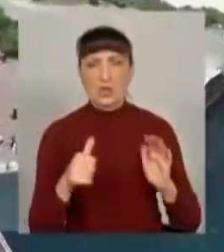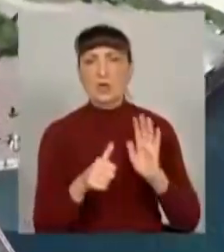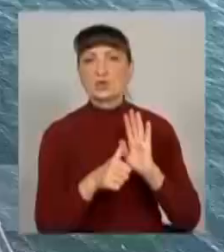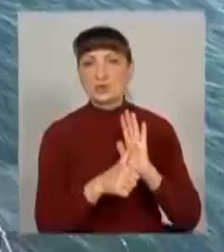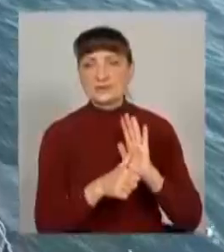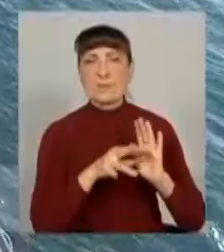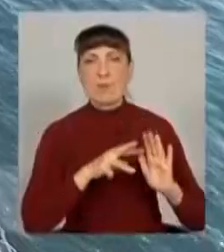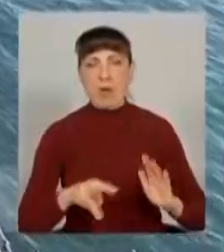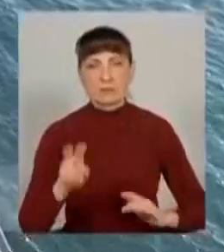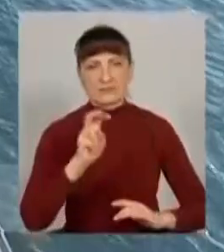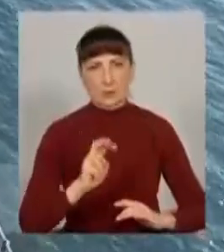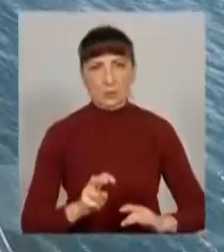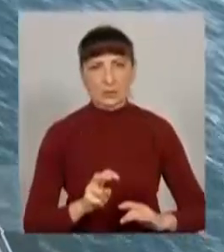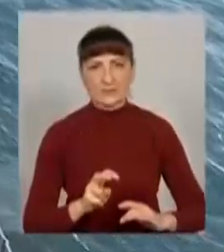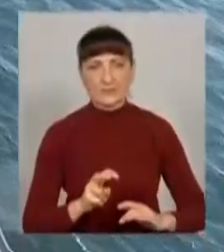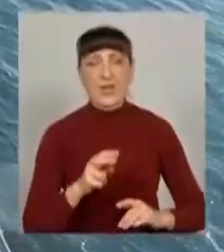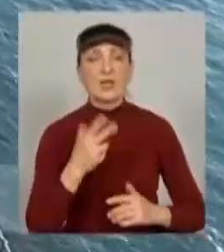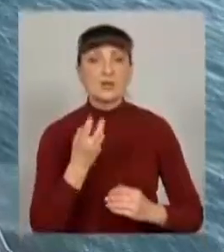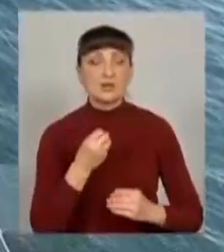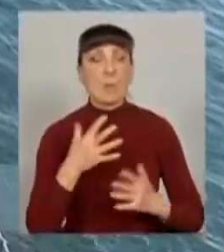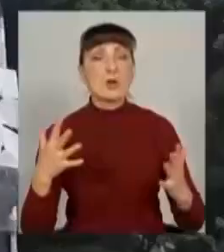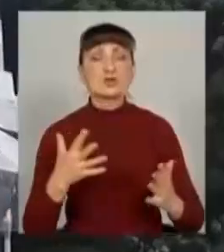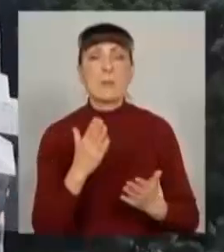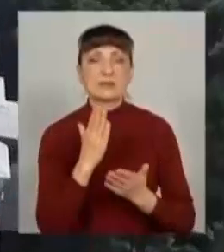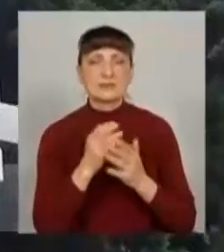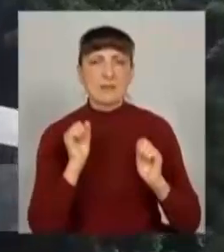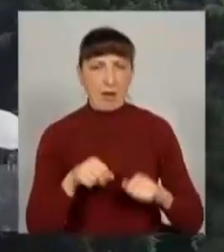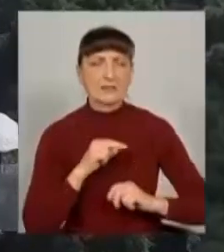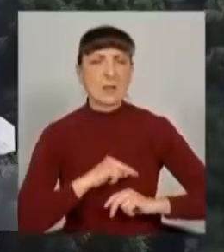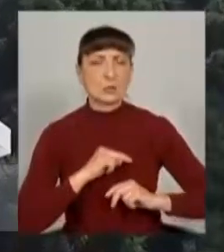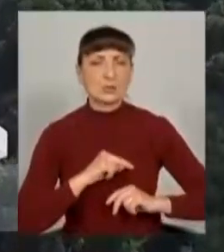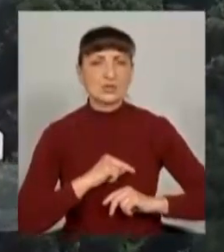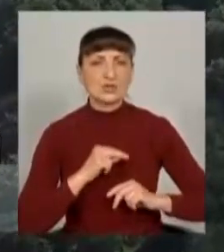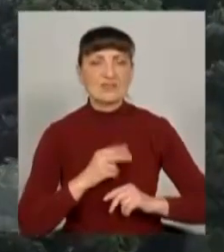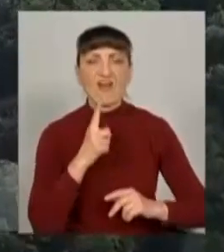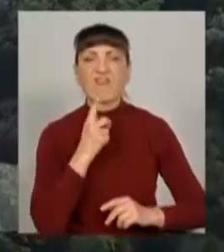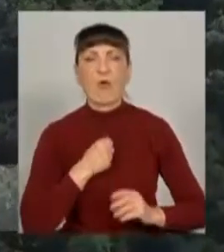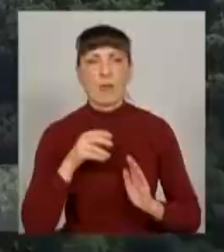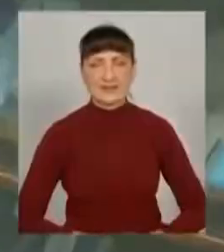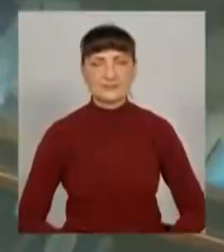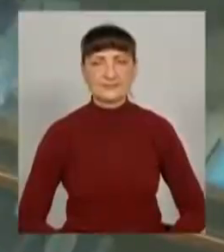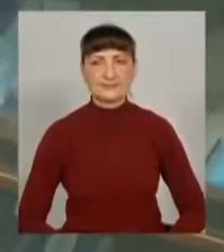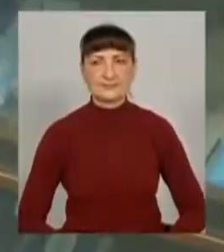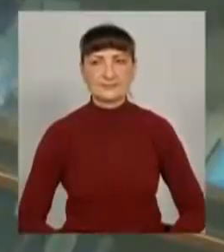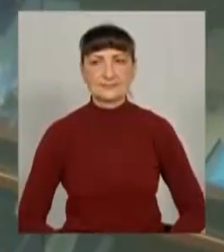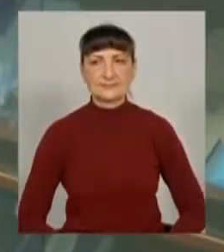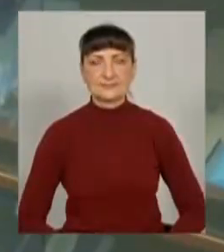6 миллиардов долларов. По его словам, большой потенциал имеет и сотрудничество в военной сфере.